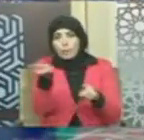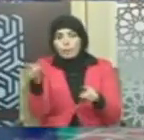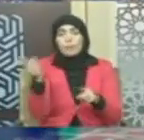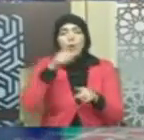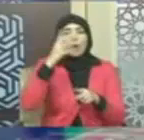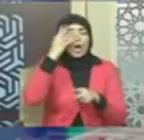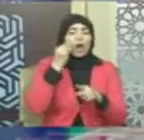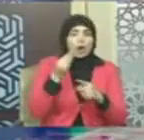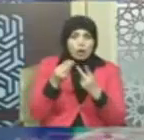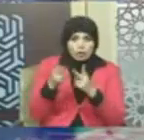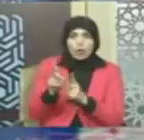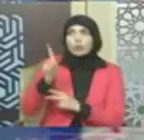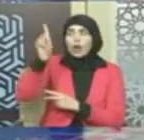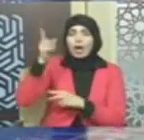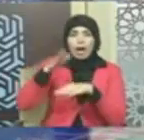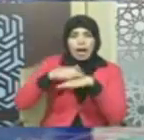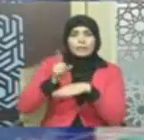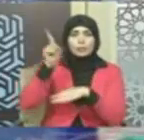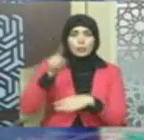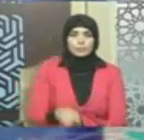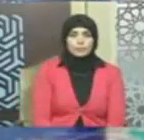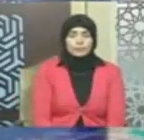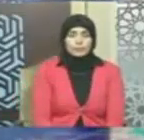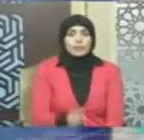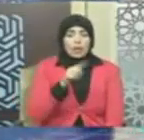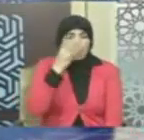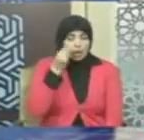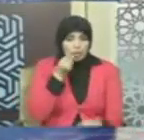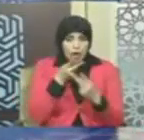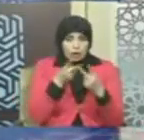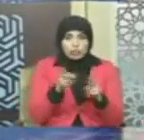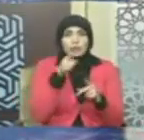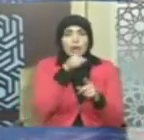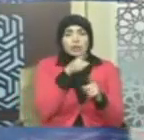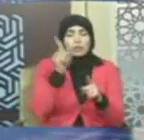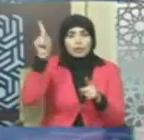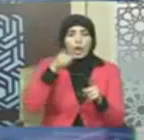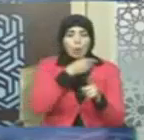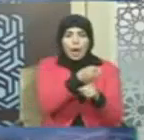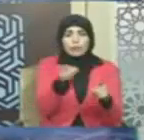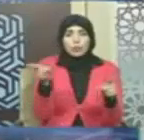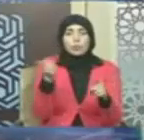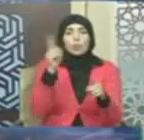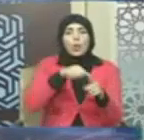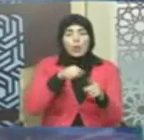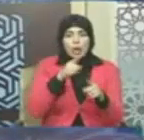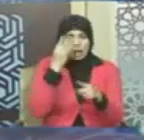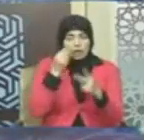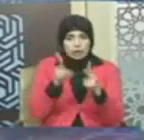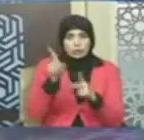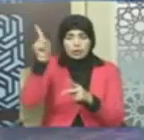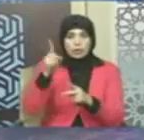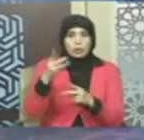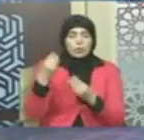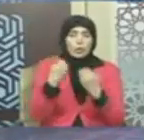عنه، رضي الله عنهم ورضوا عنه، وأعد لهم